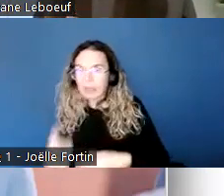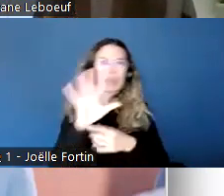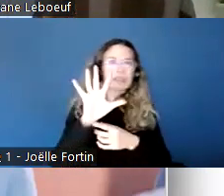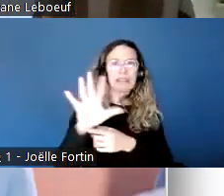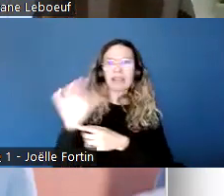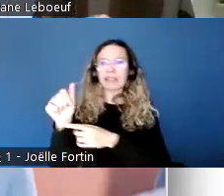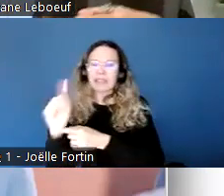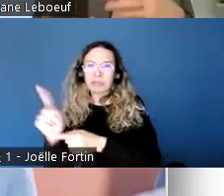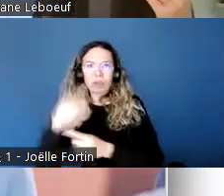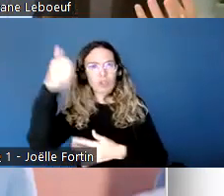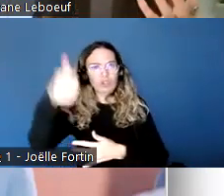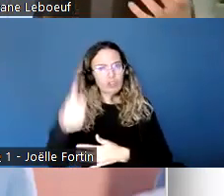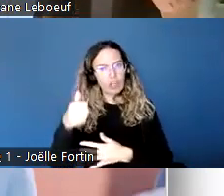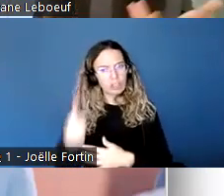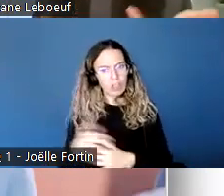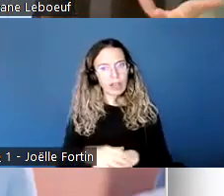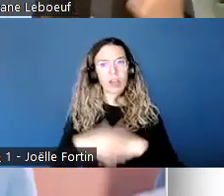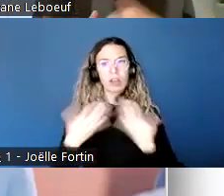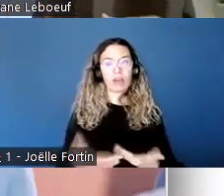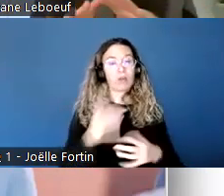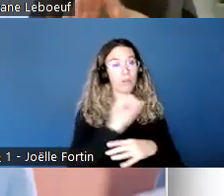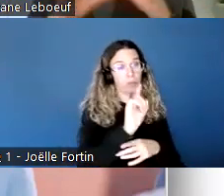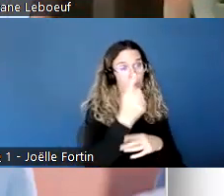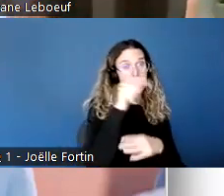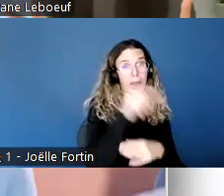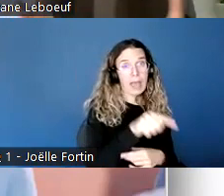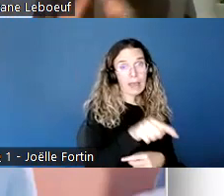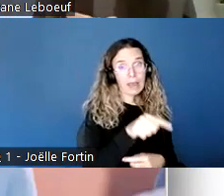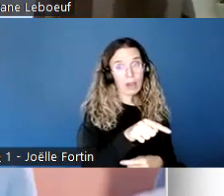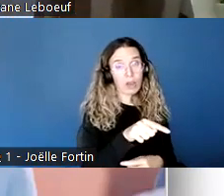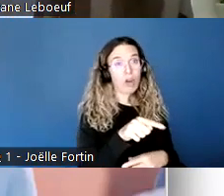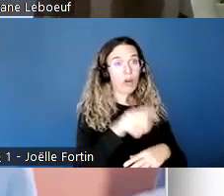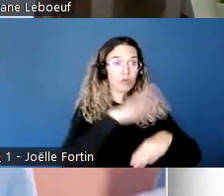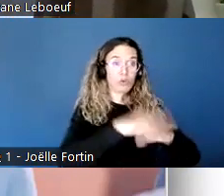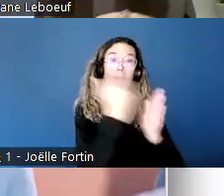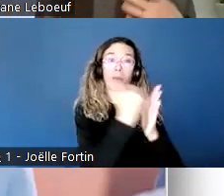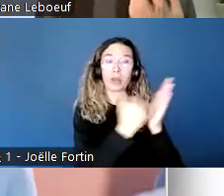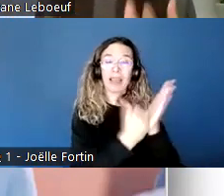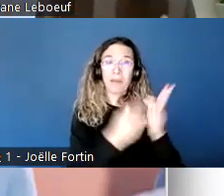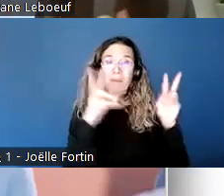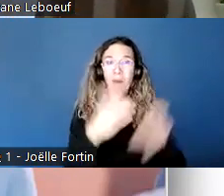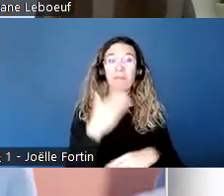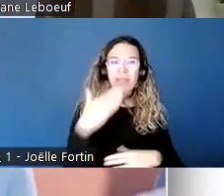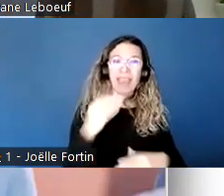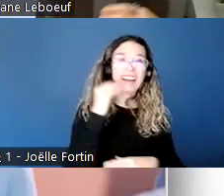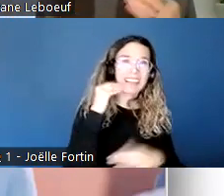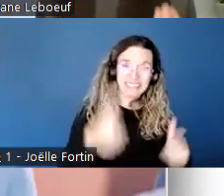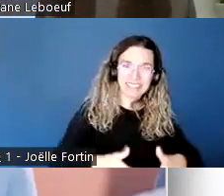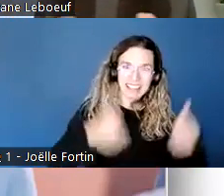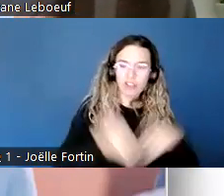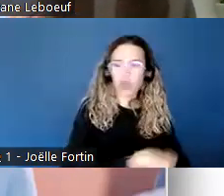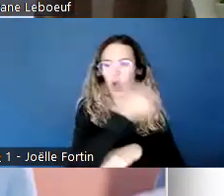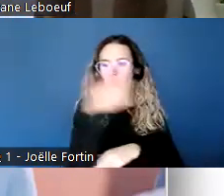chacune. Donc, les 5, il y en a une première qui survole le programme Bien en résidence, une autre qui parle de